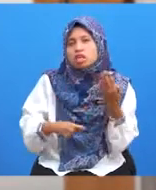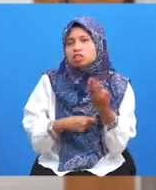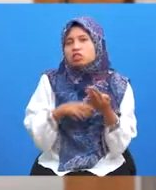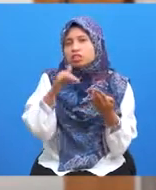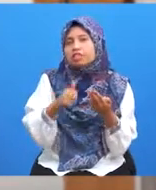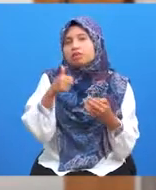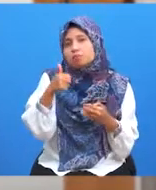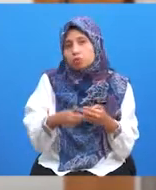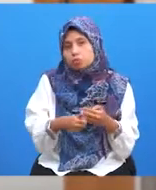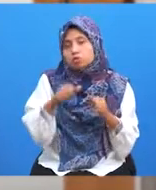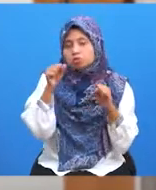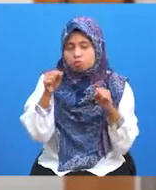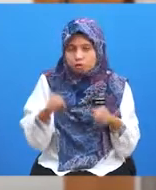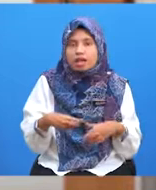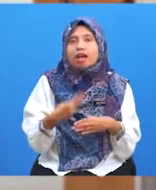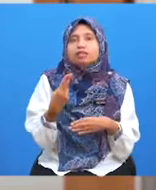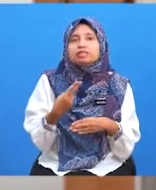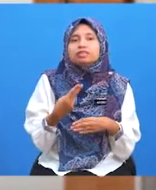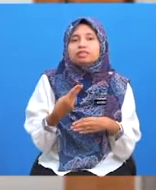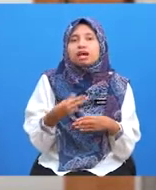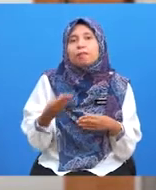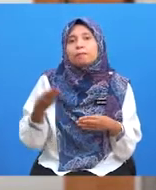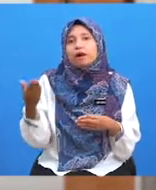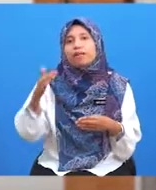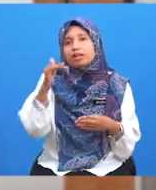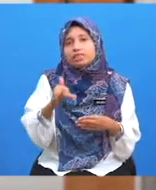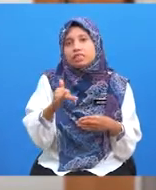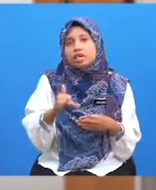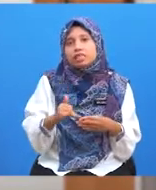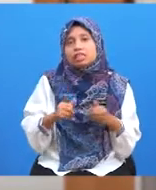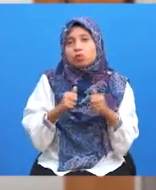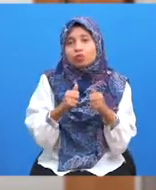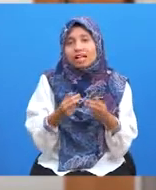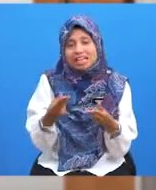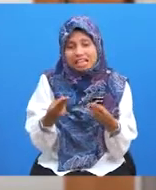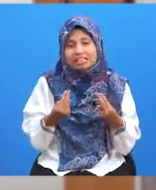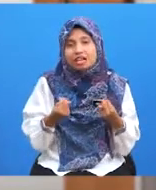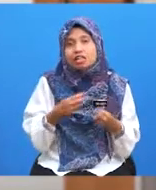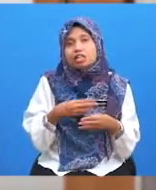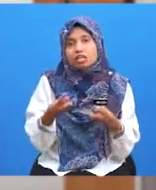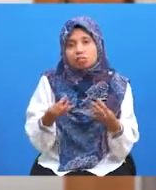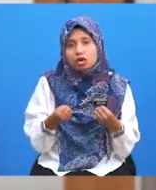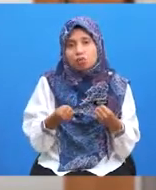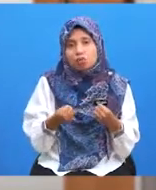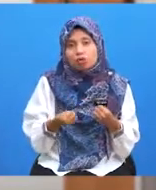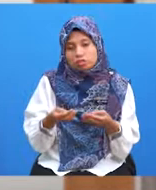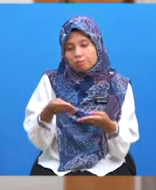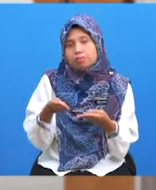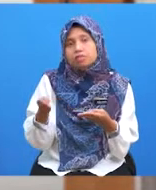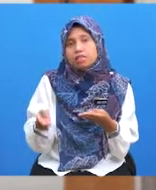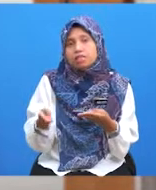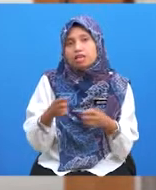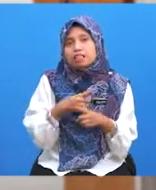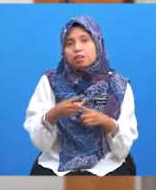dapat menghasilkan produk yang dapat memenuhi keperluan dan kehendak pengguna Namun penggunaan dan pengurusan